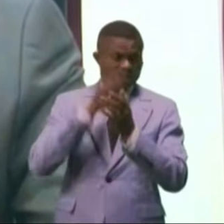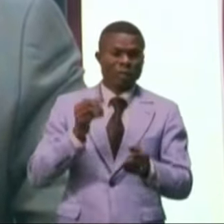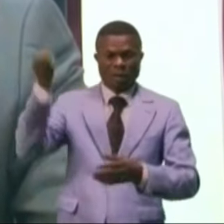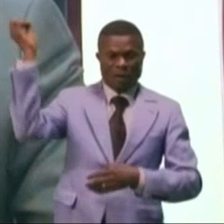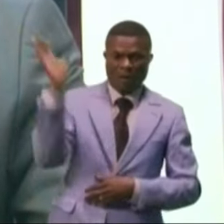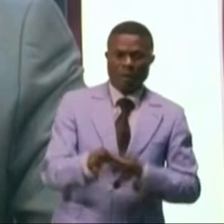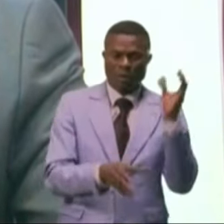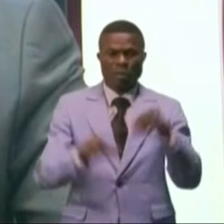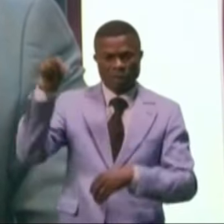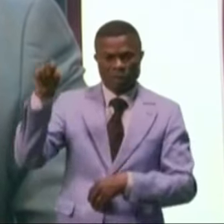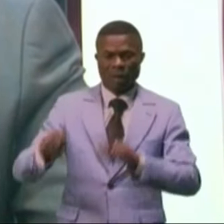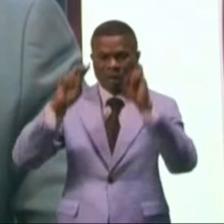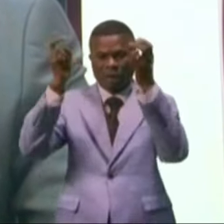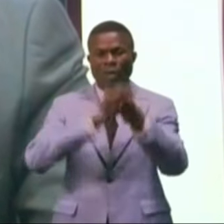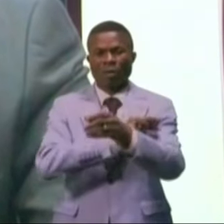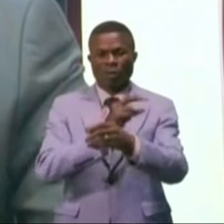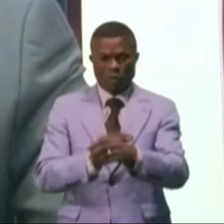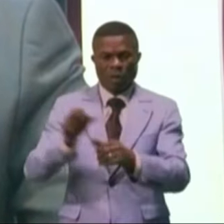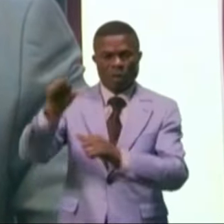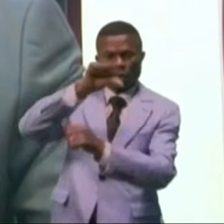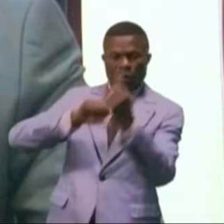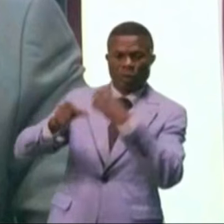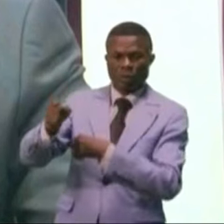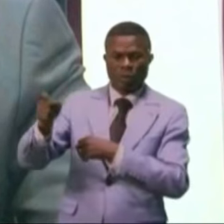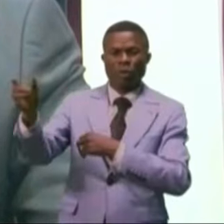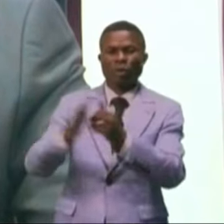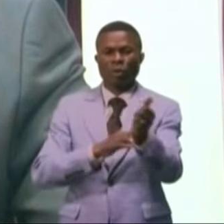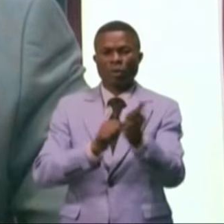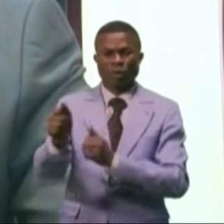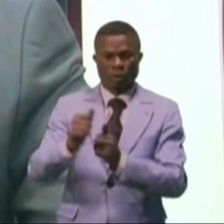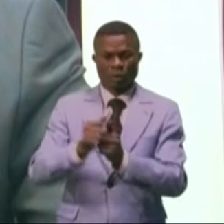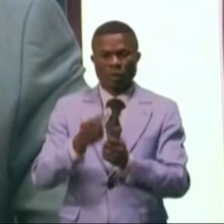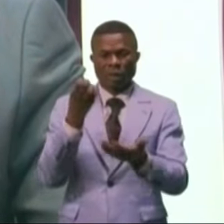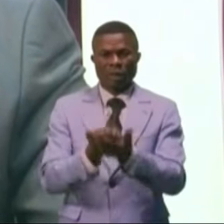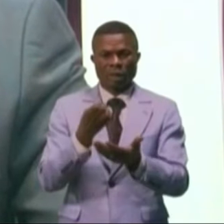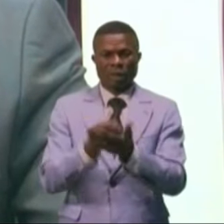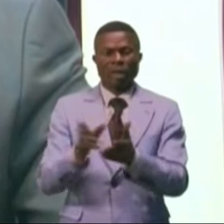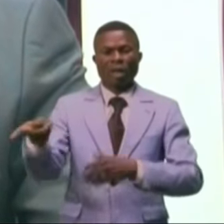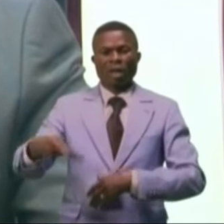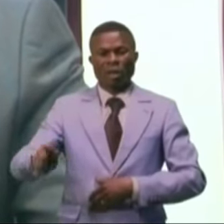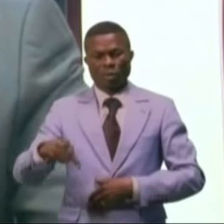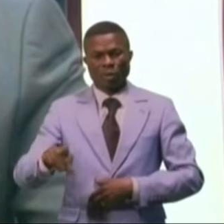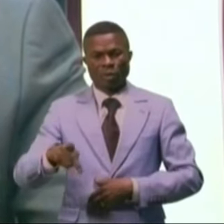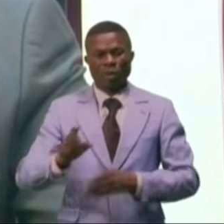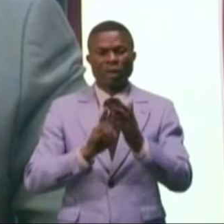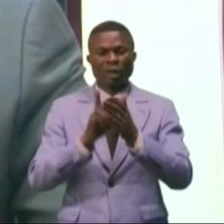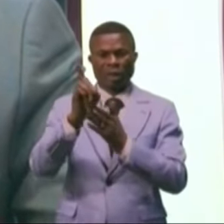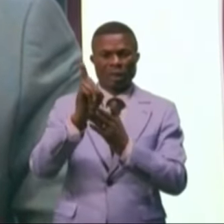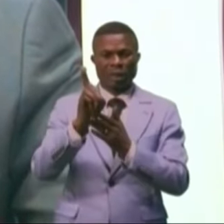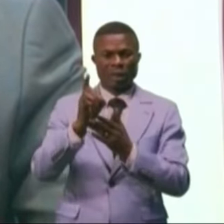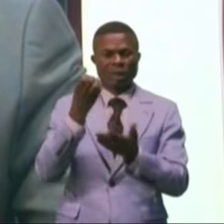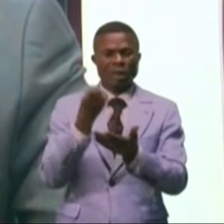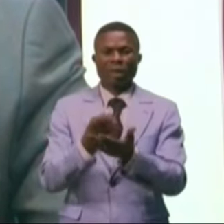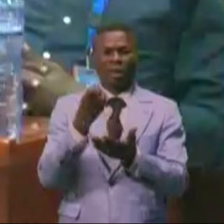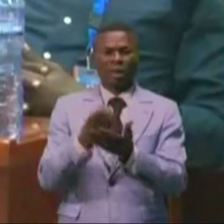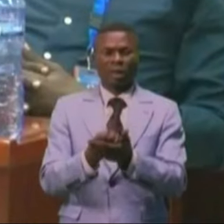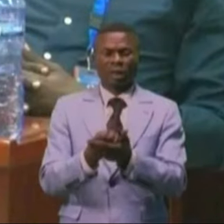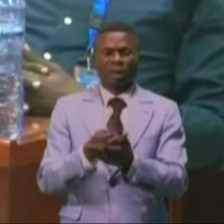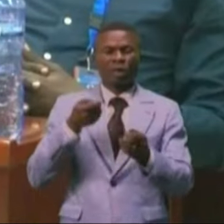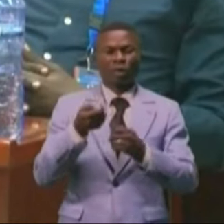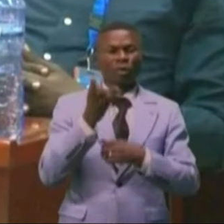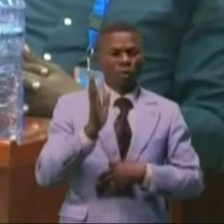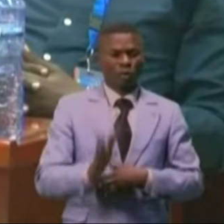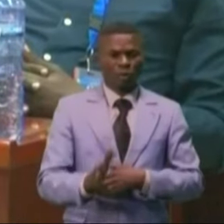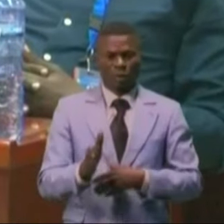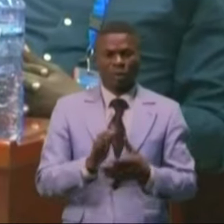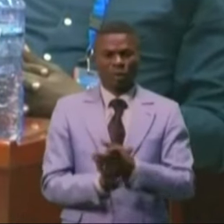les quartiers de la ville de Goma et ses environs, déstabilisation de l'économie provinciale, développement d'une économie criminelle. C'était au